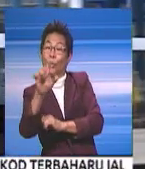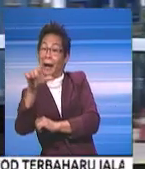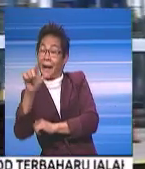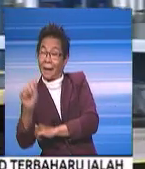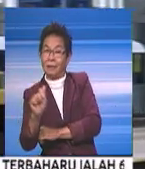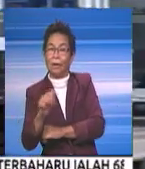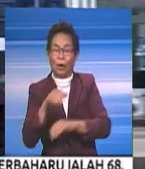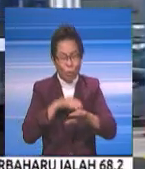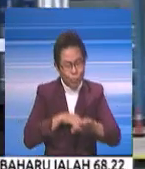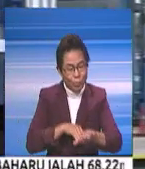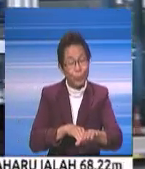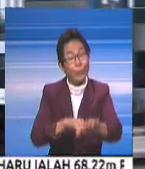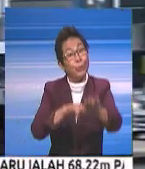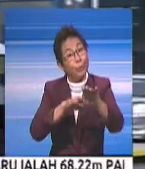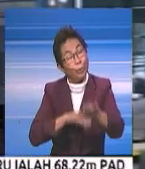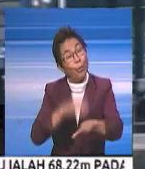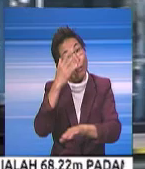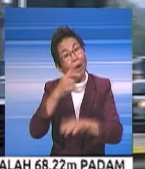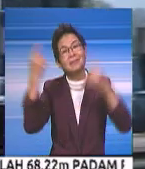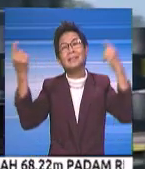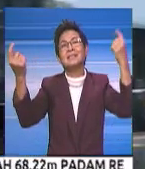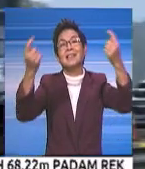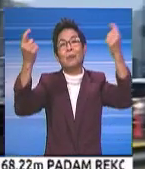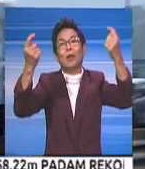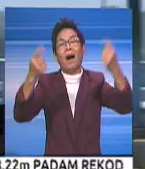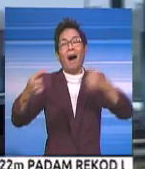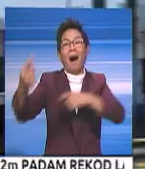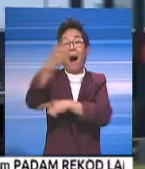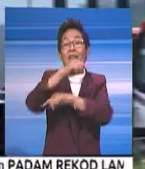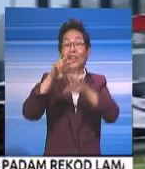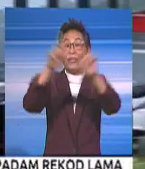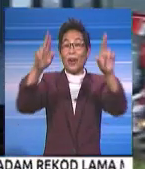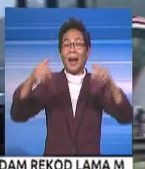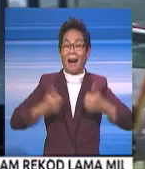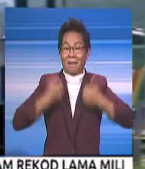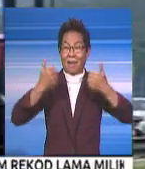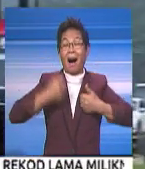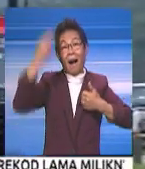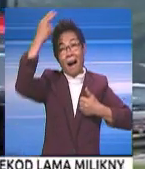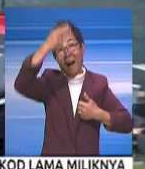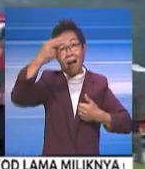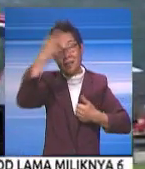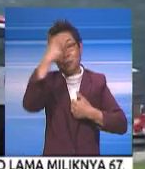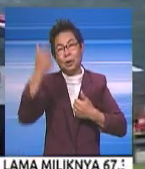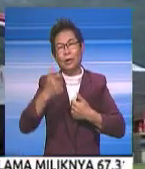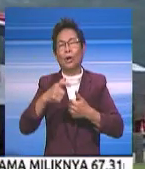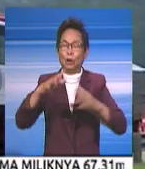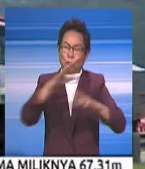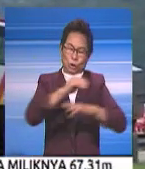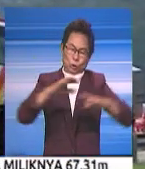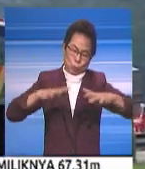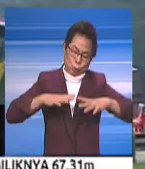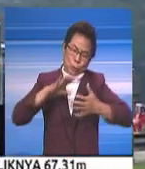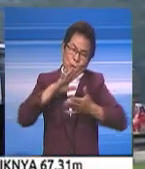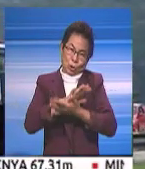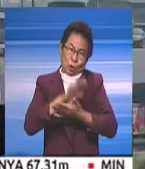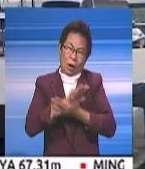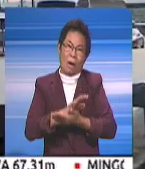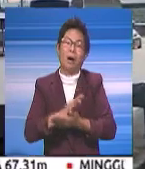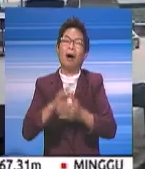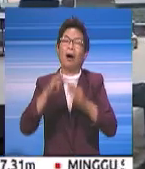aliran trafik juga disebabkan sambutan Aidiladha yang serentak dengan cuti sekolah yang menyebabkan warga kota pulang secara